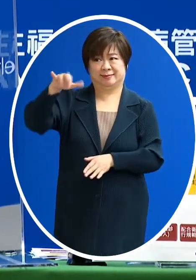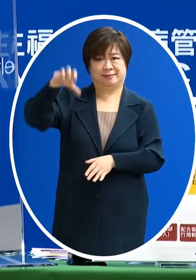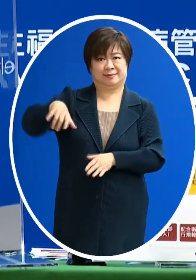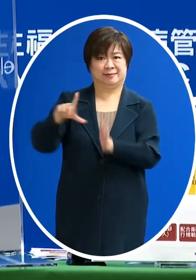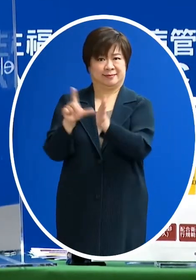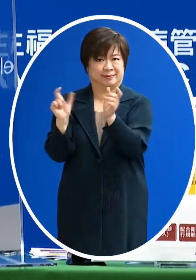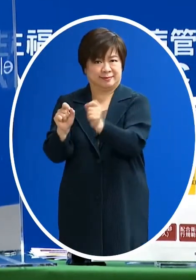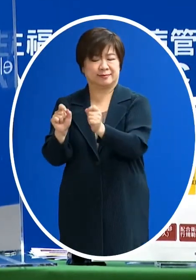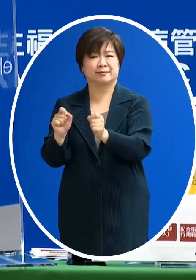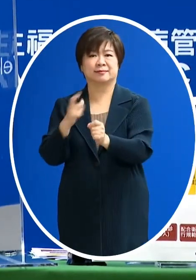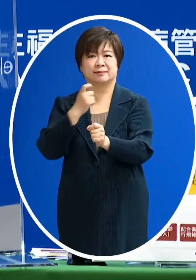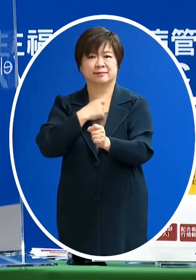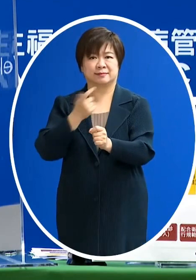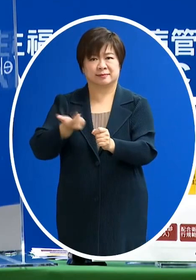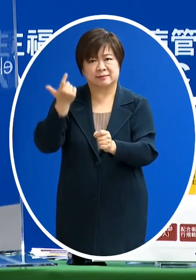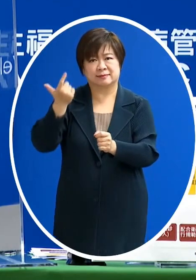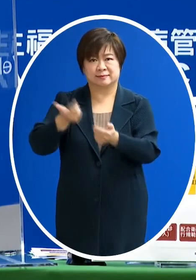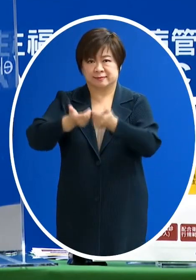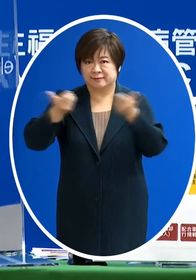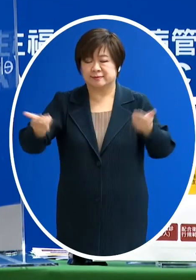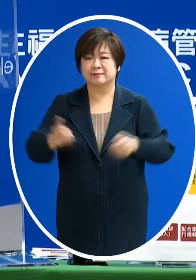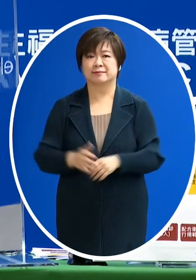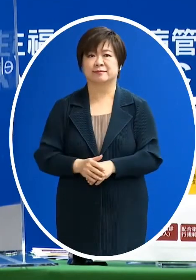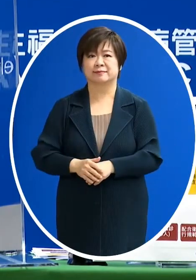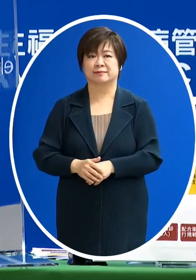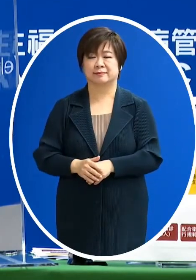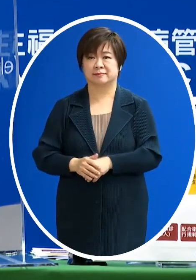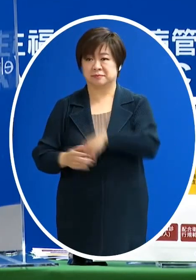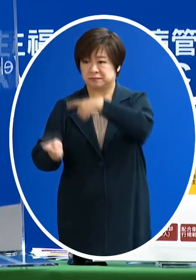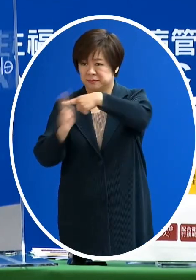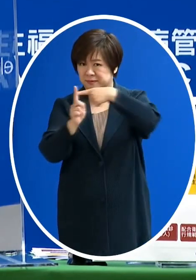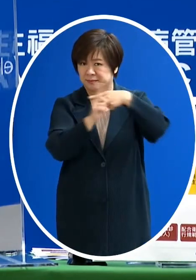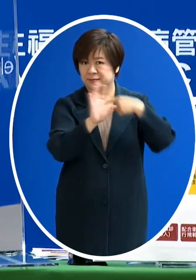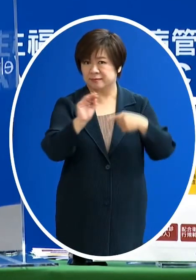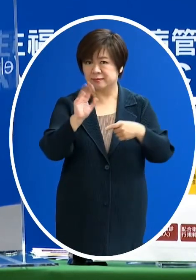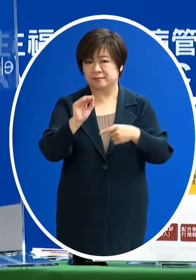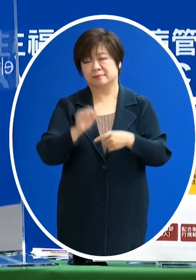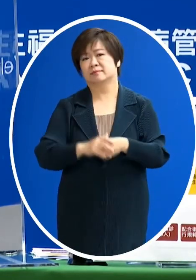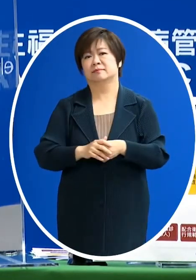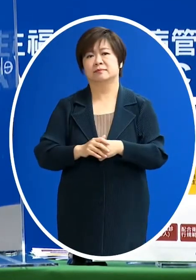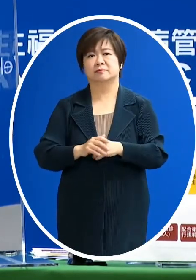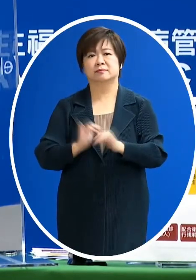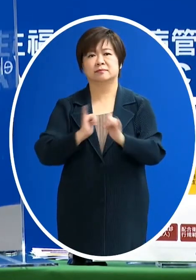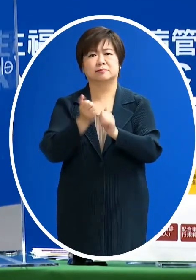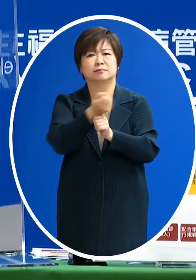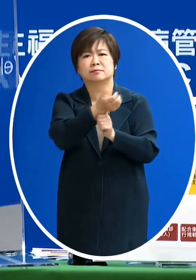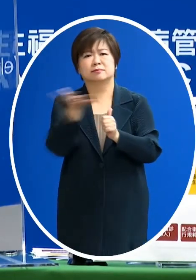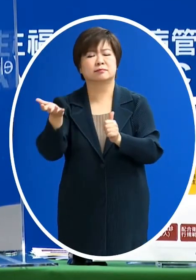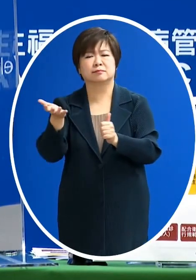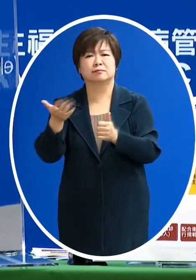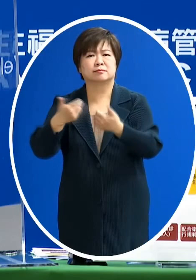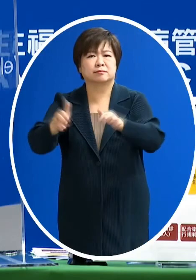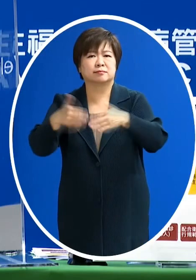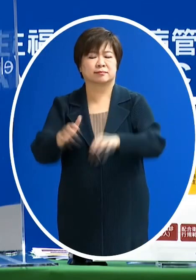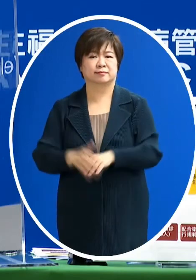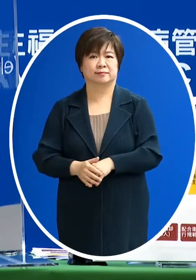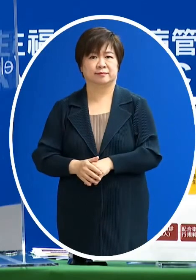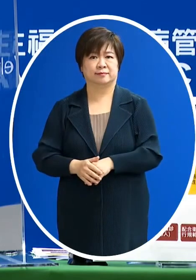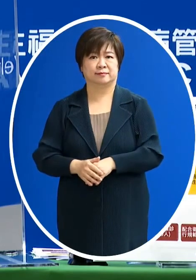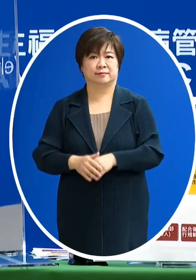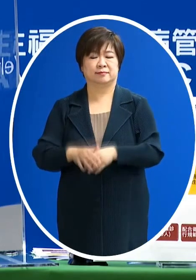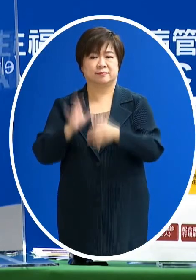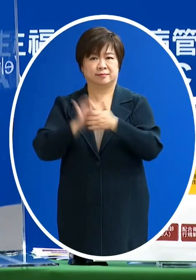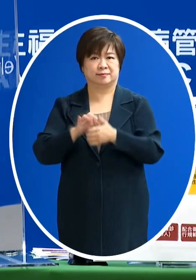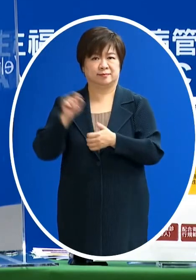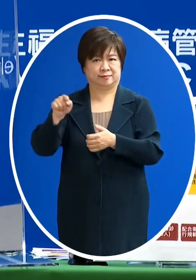能够区隔，现在已经有确诊的人，降低这个社区的风险。所以这地方也用鼻咽